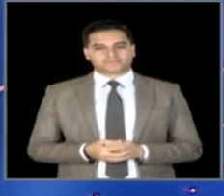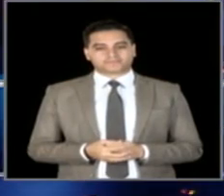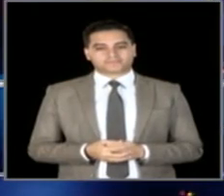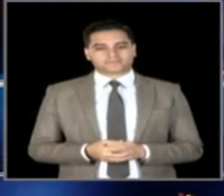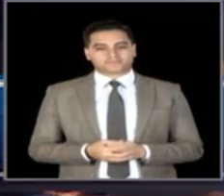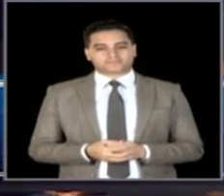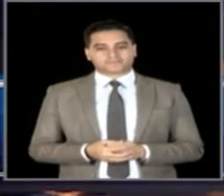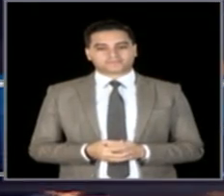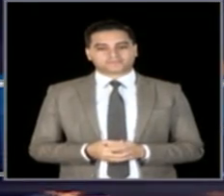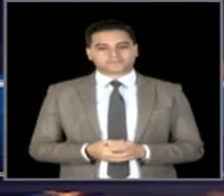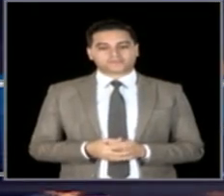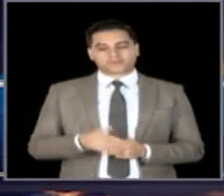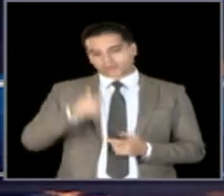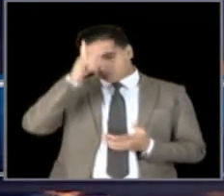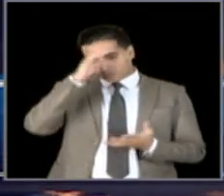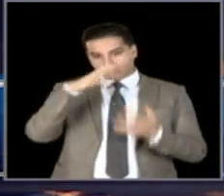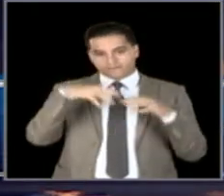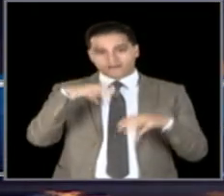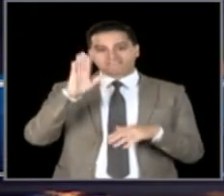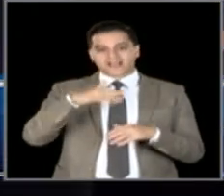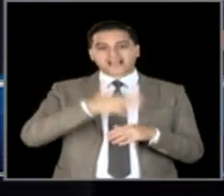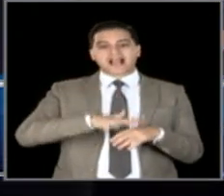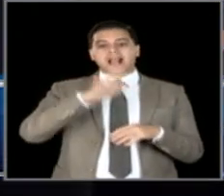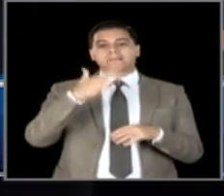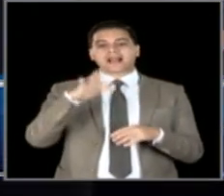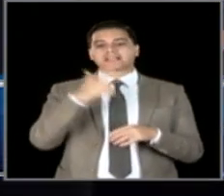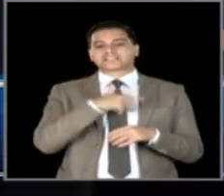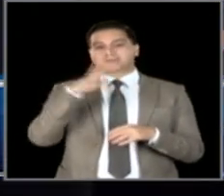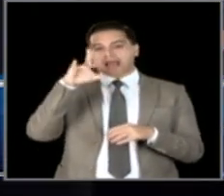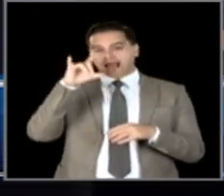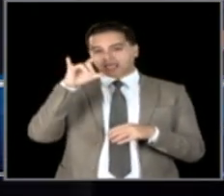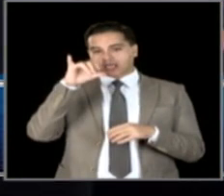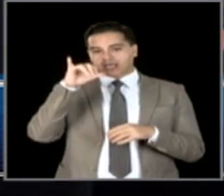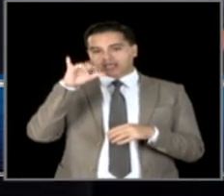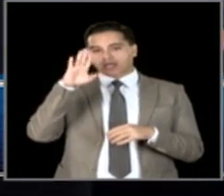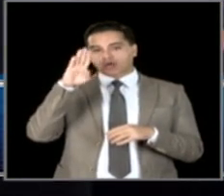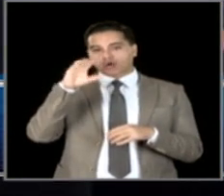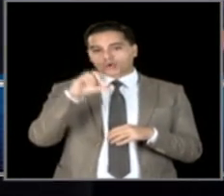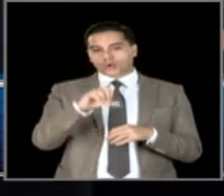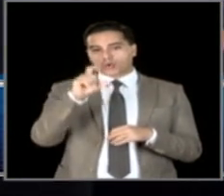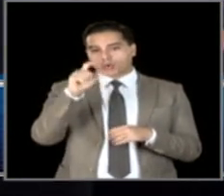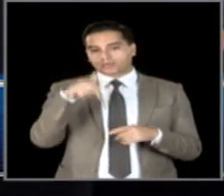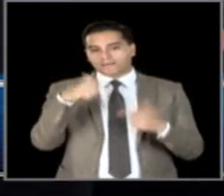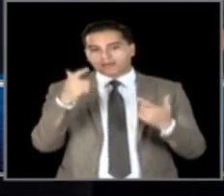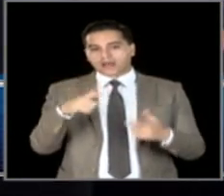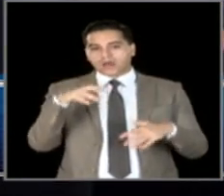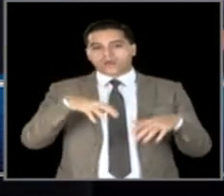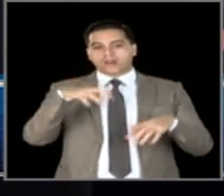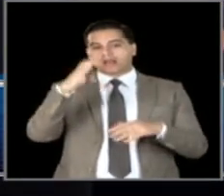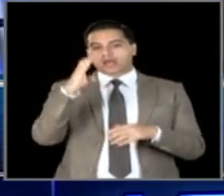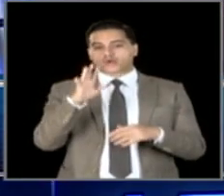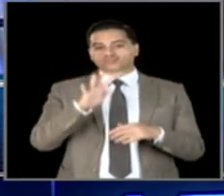هو جغرافيا يقع جبل هيلكون باحدى دول جنوب شرق اوروبا